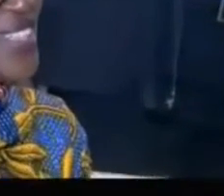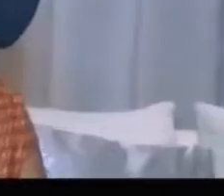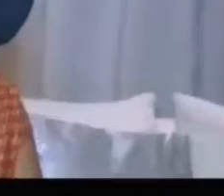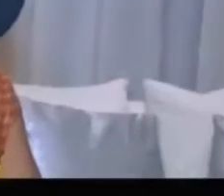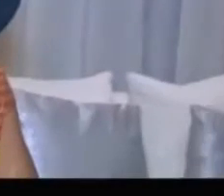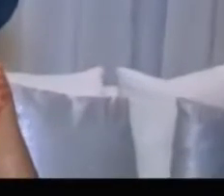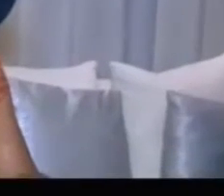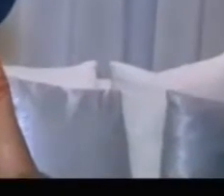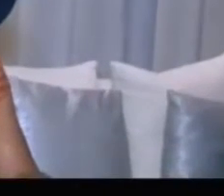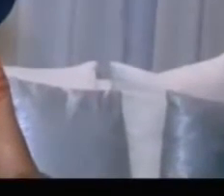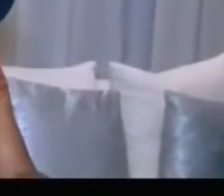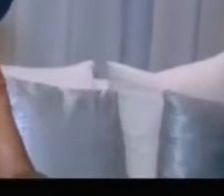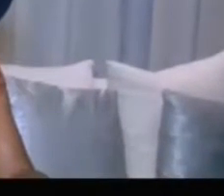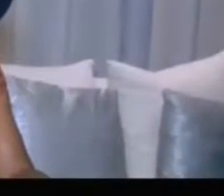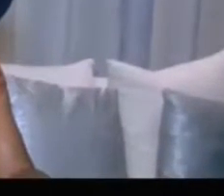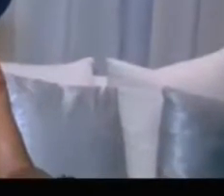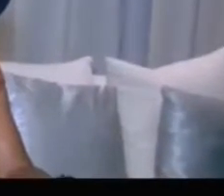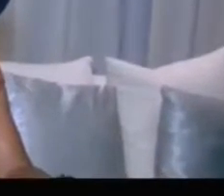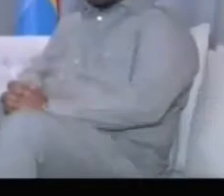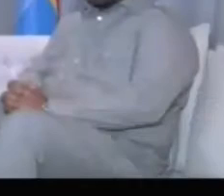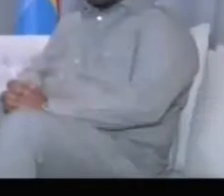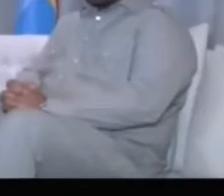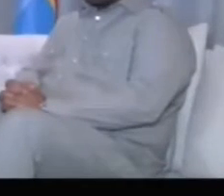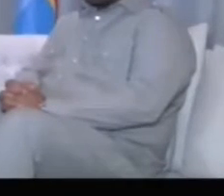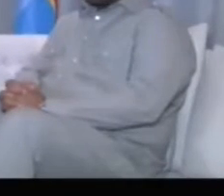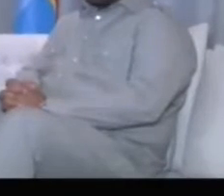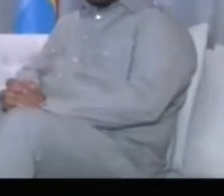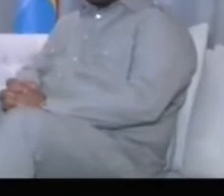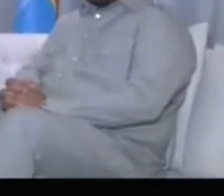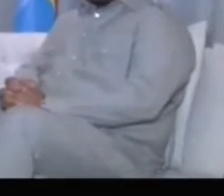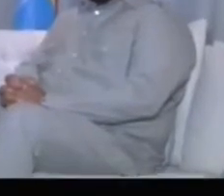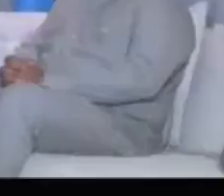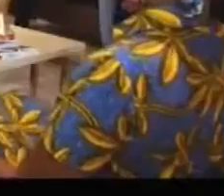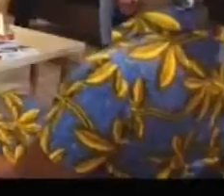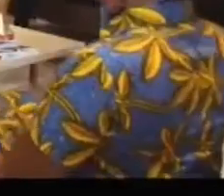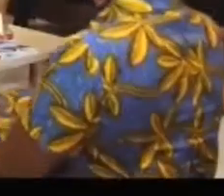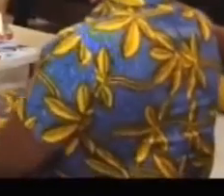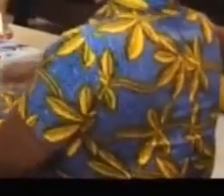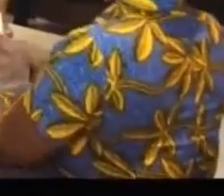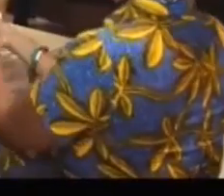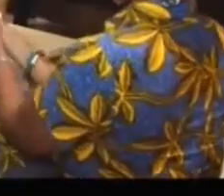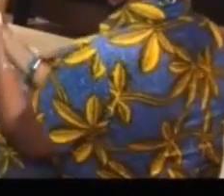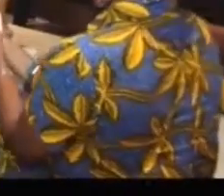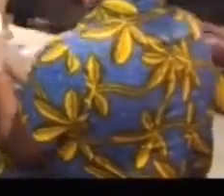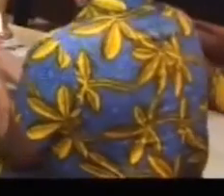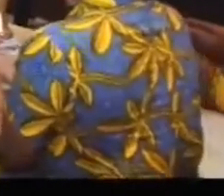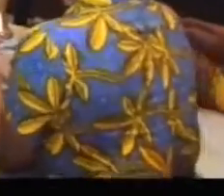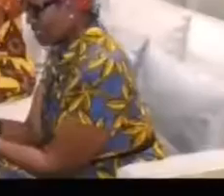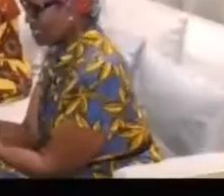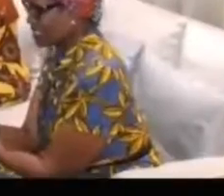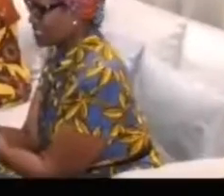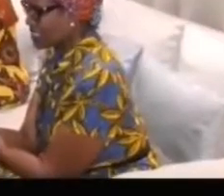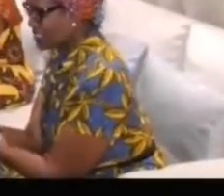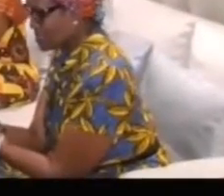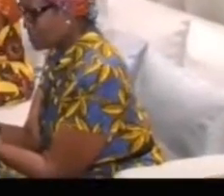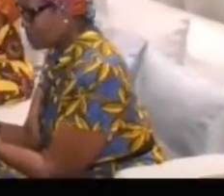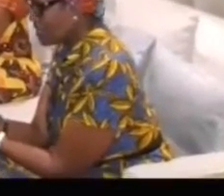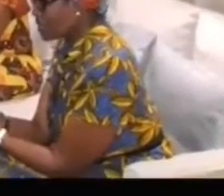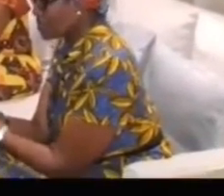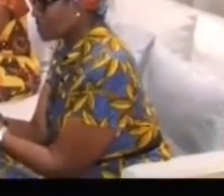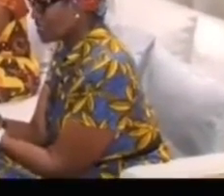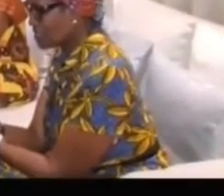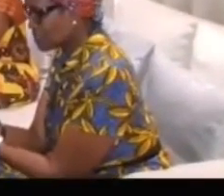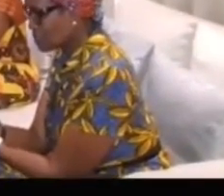Nations Unies a échangé ce mercredi avec le chef de l'État sur l'appui de son organisation pour relever ce défi. Accompagnée